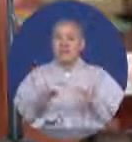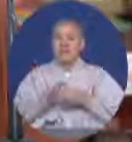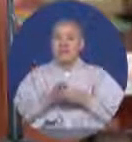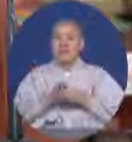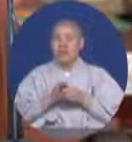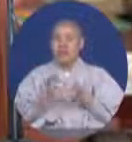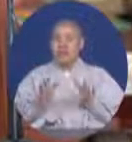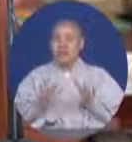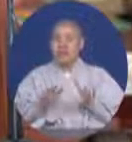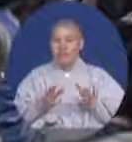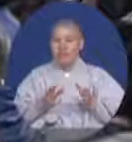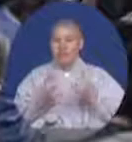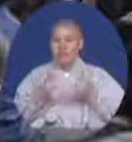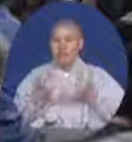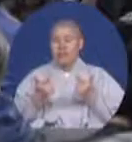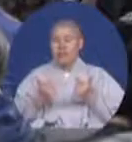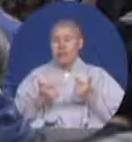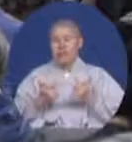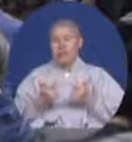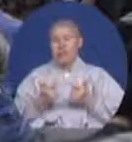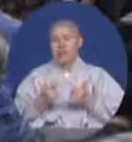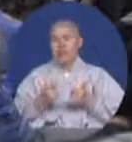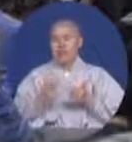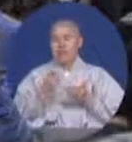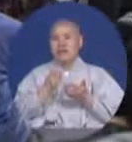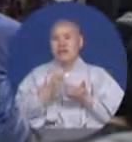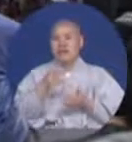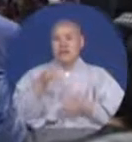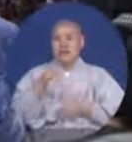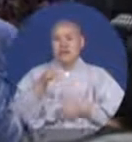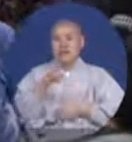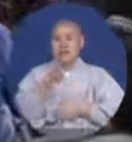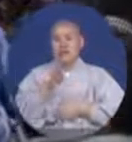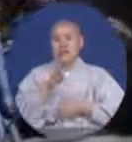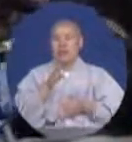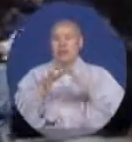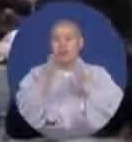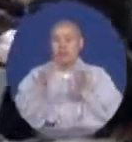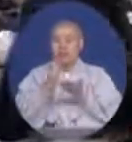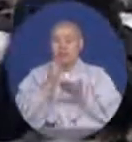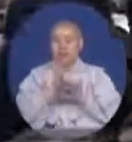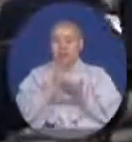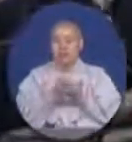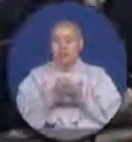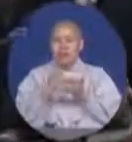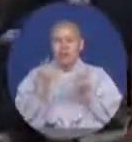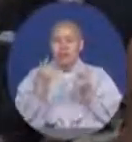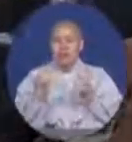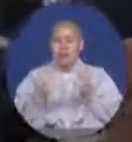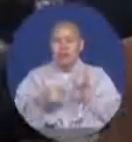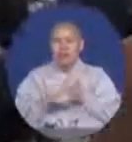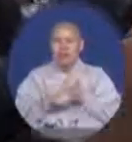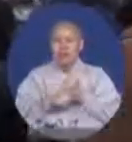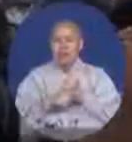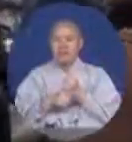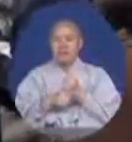없어진 게 아니다. 이게 제법여의라는 뜻이요. 제법과 같은 뜻이다.